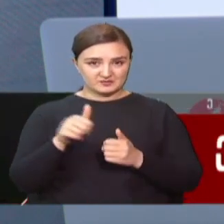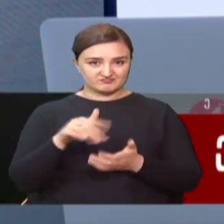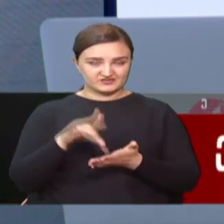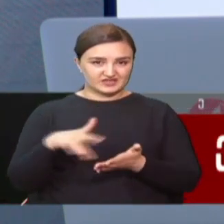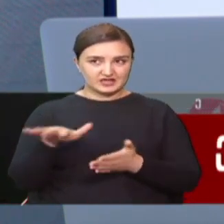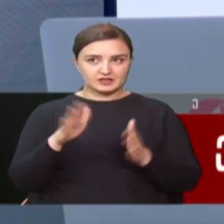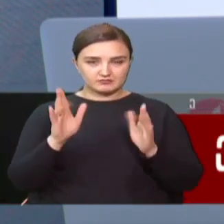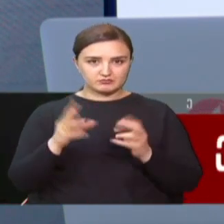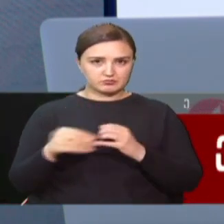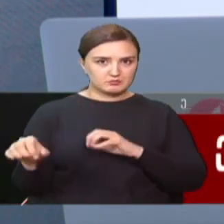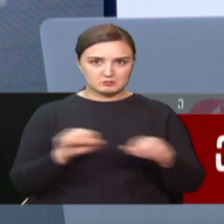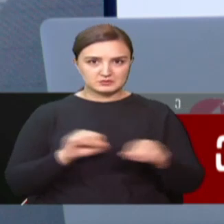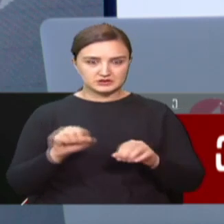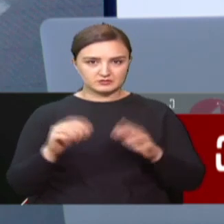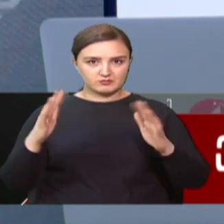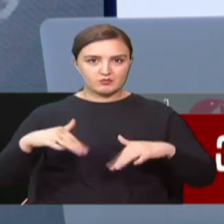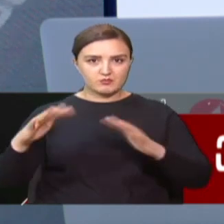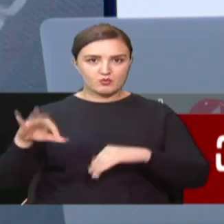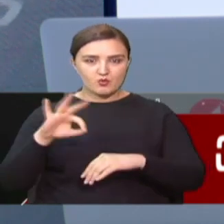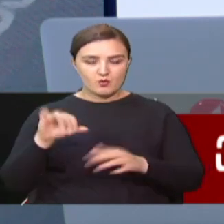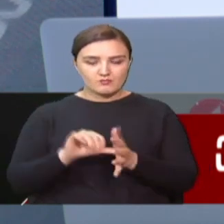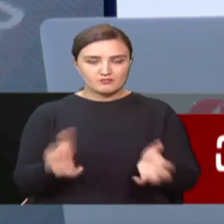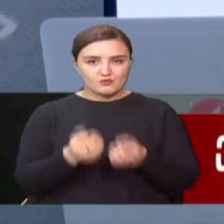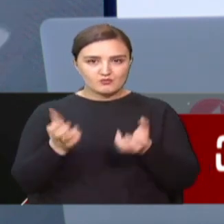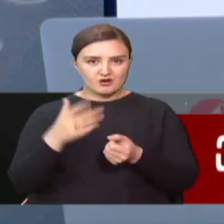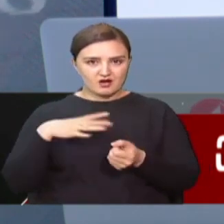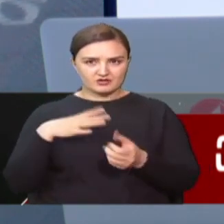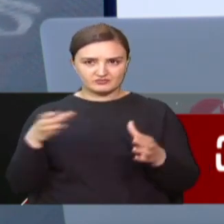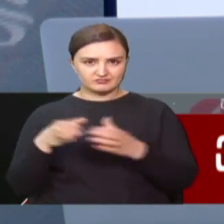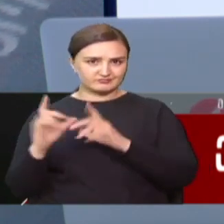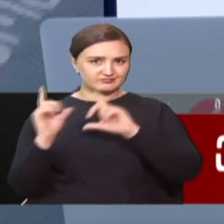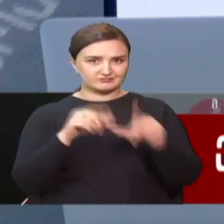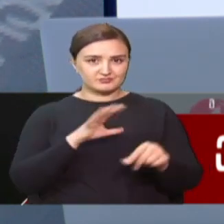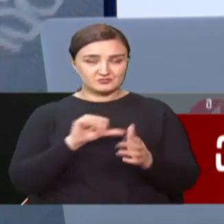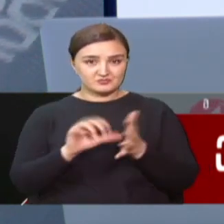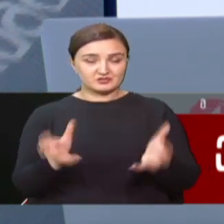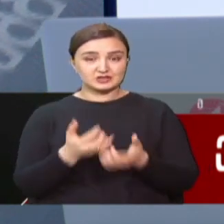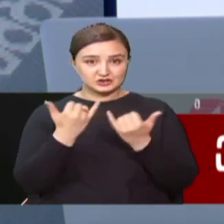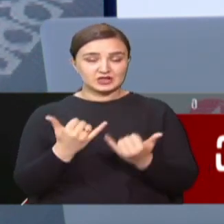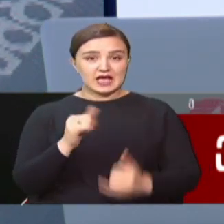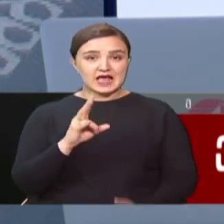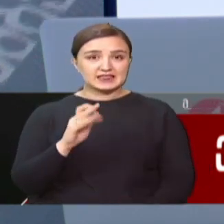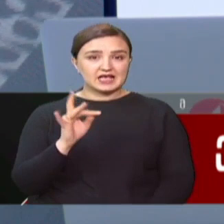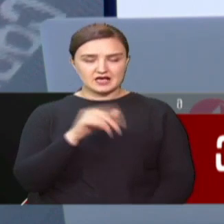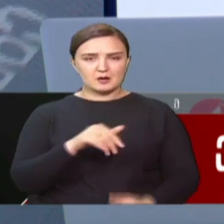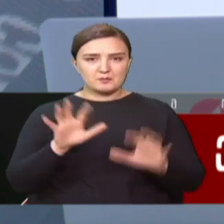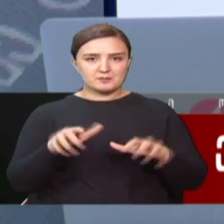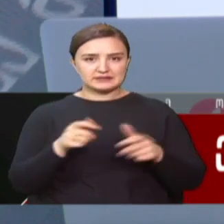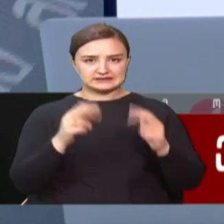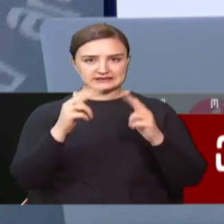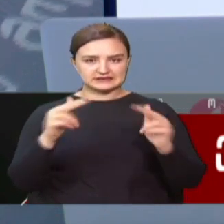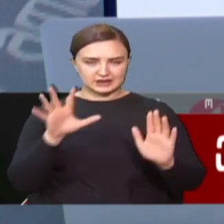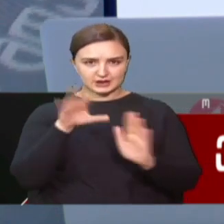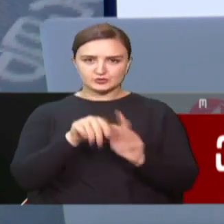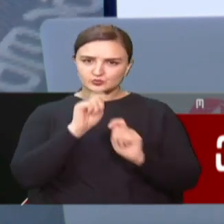mămuhtari daman greveli mici srușe de gebisali cu idațio samușau și piruli vetri din certo trăsankara și prezidenti sasahle și de agil doves. Sa